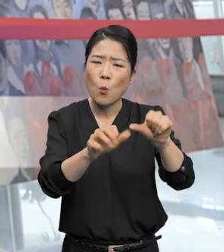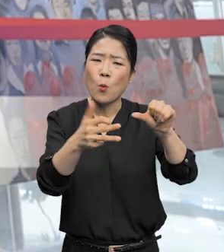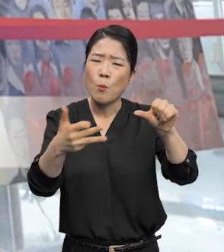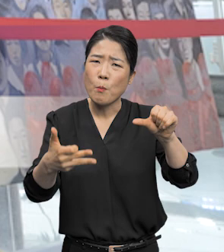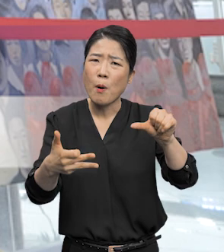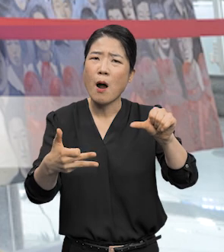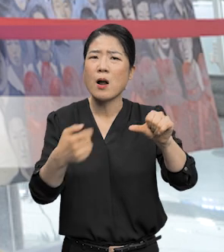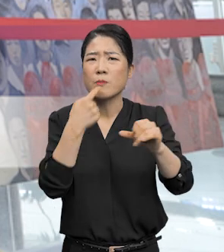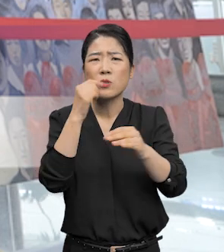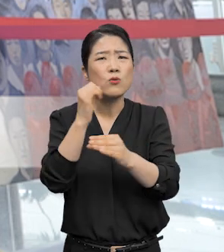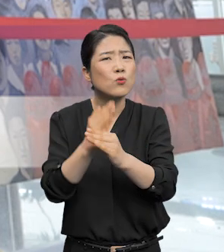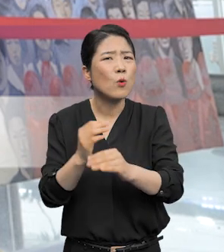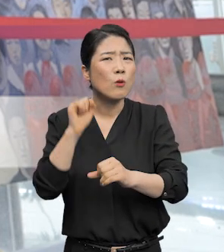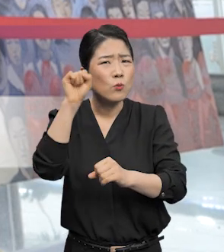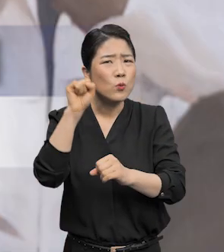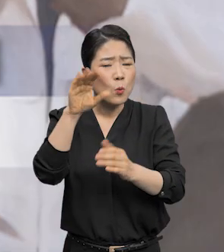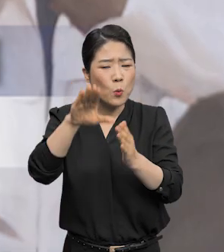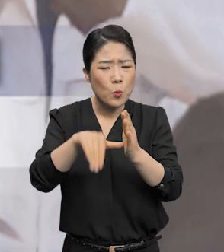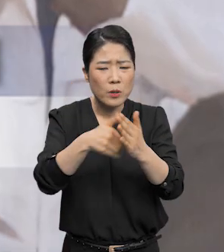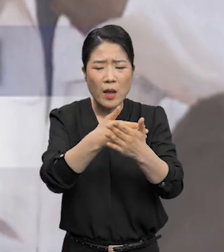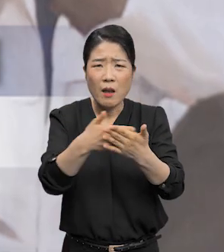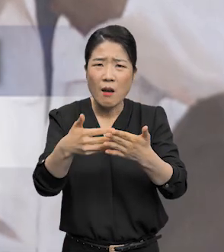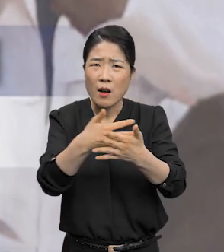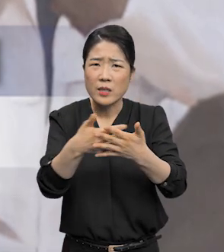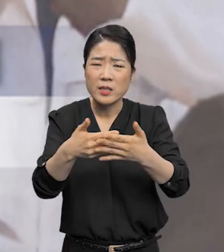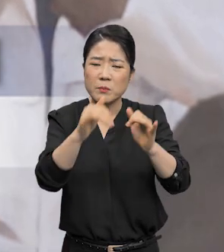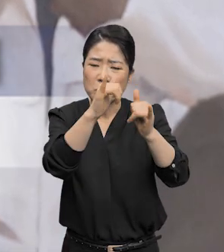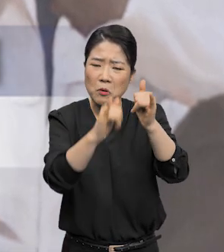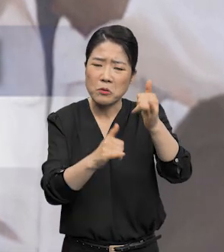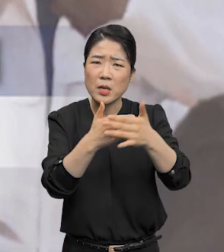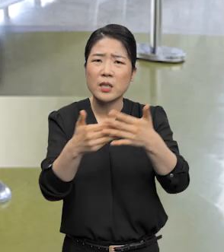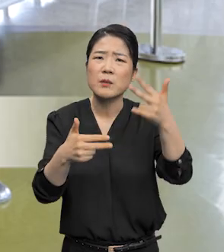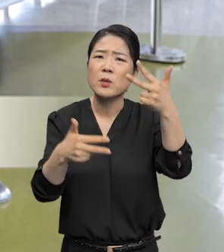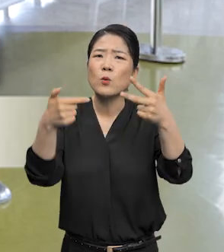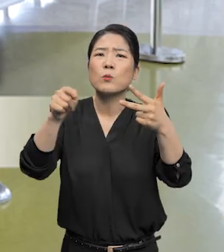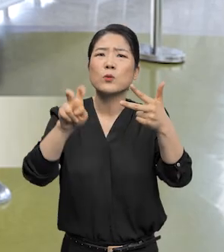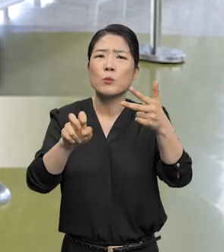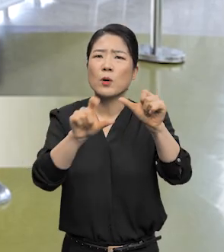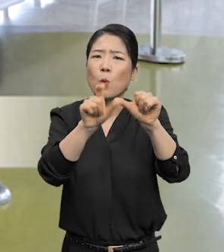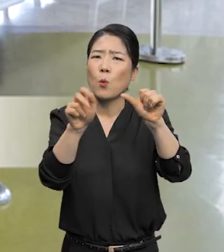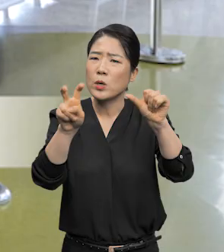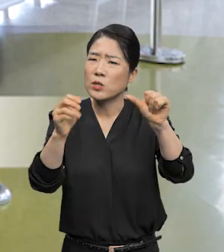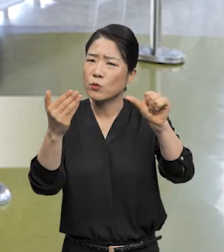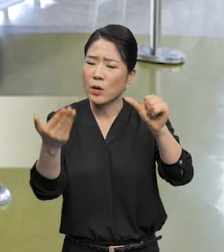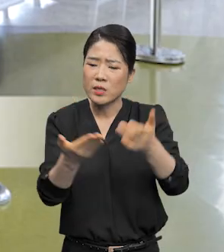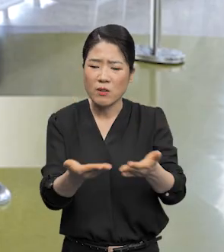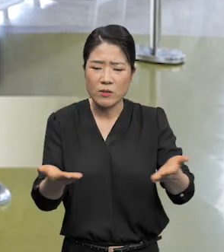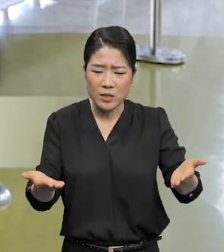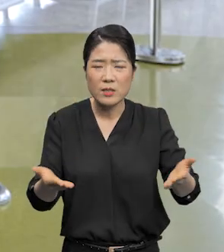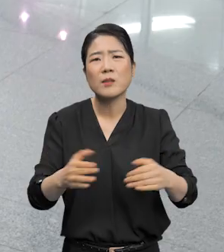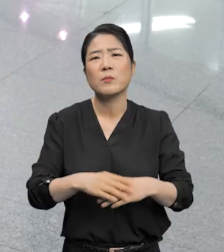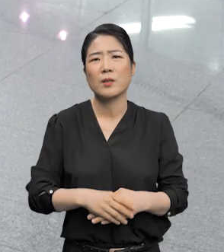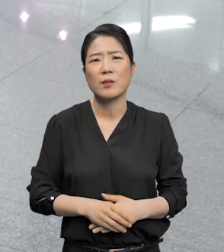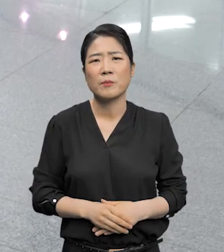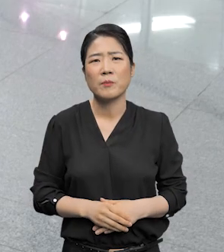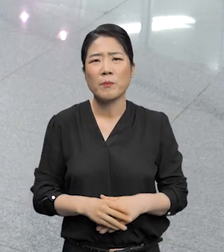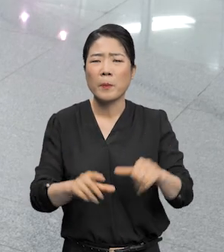5.18 민주화운동 당시를 그린 미공개 대형 역사 기록화 7점이 오는 29일까지 전시됩니다